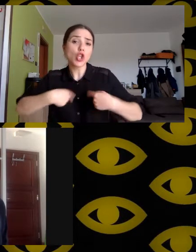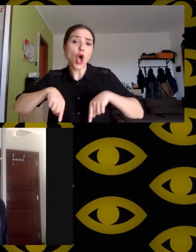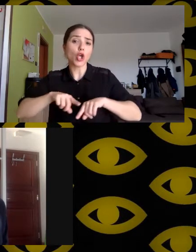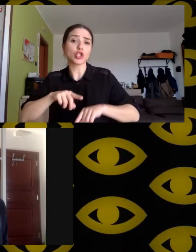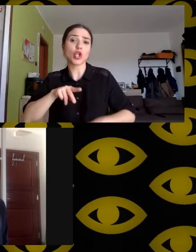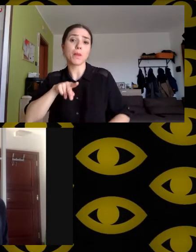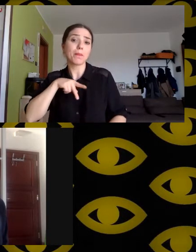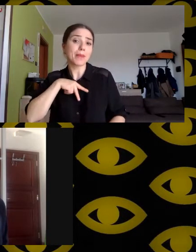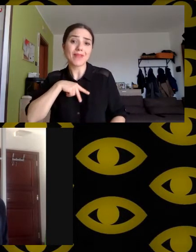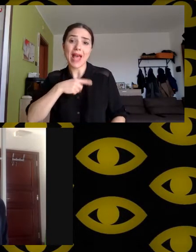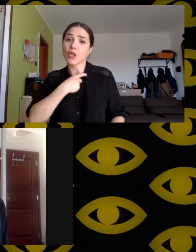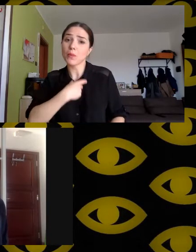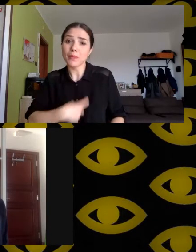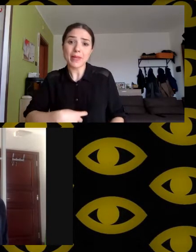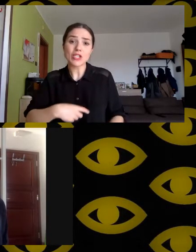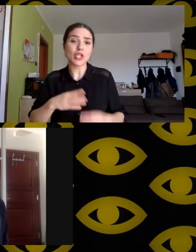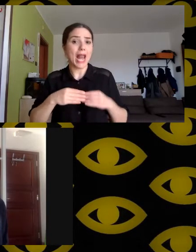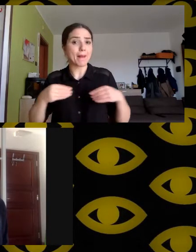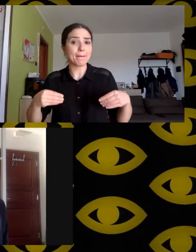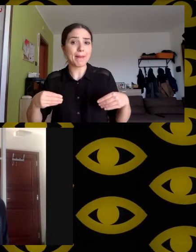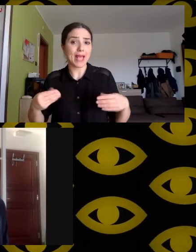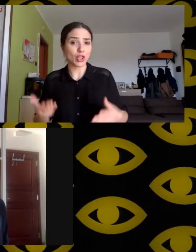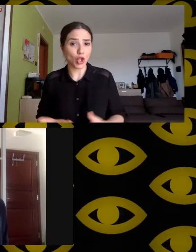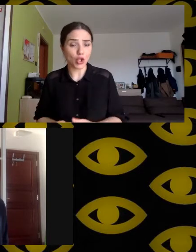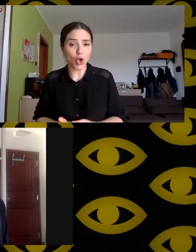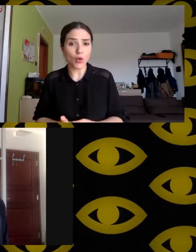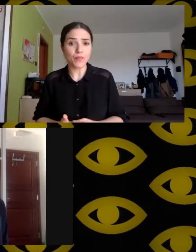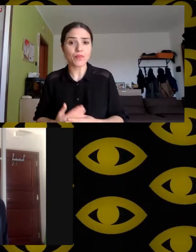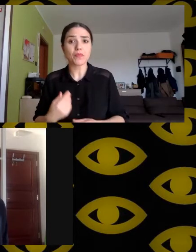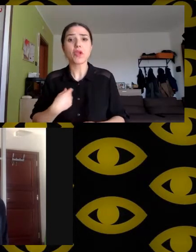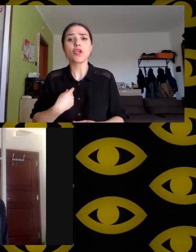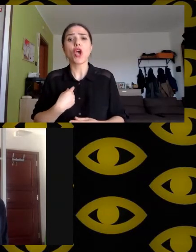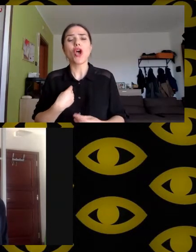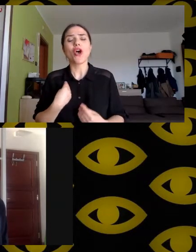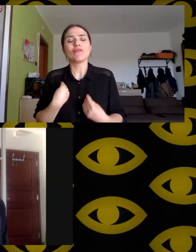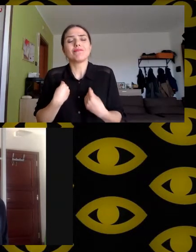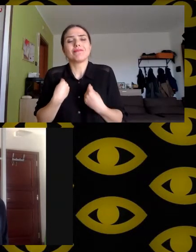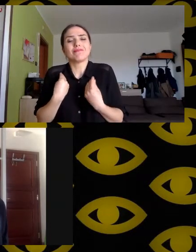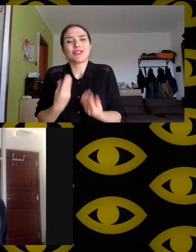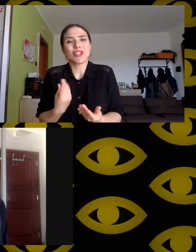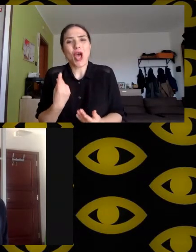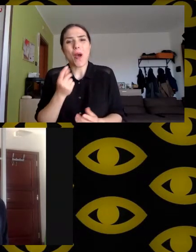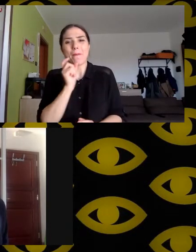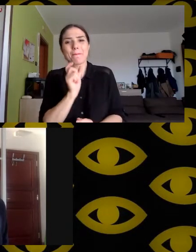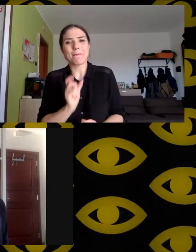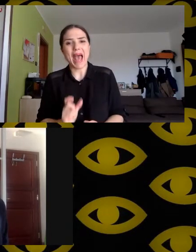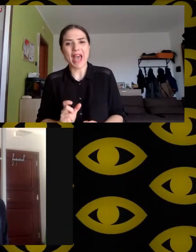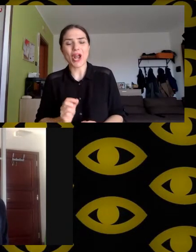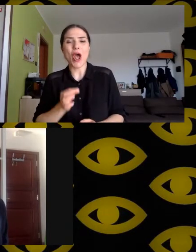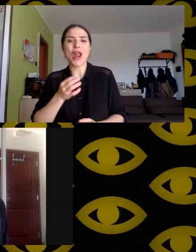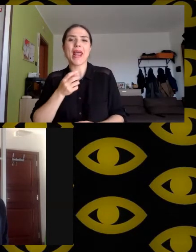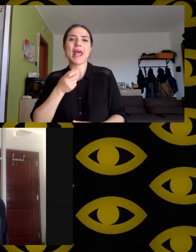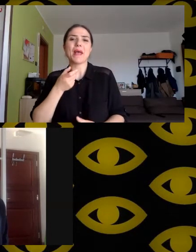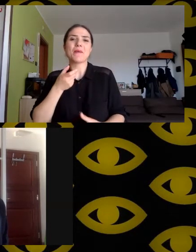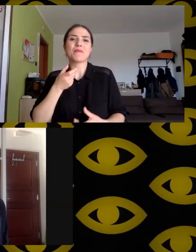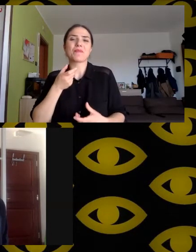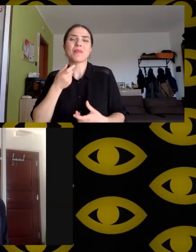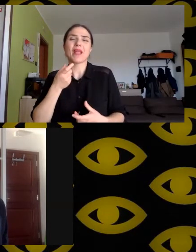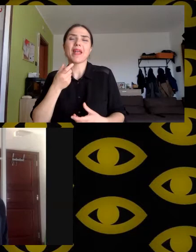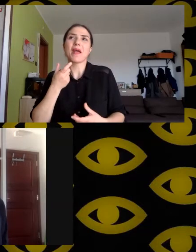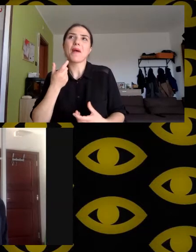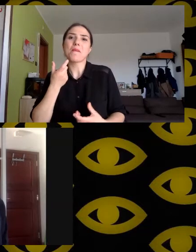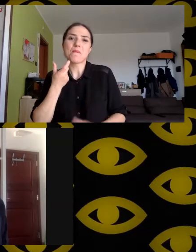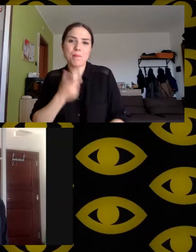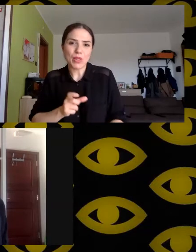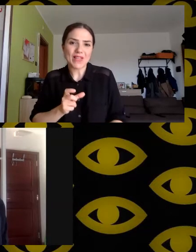portato fortuna e mi hanno aiutato e le regalo, le dono alle persone per poter confrontarsi attraverso